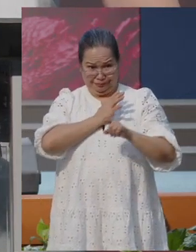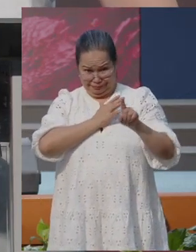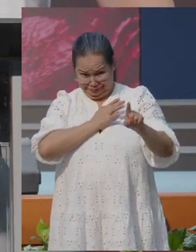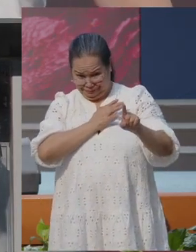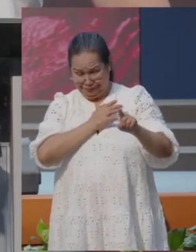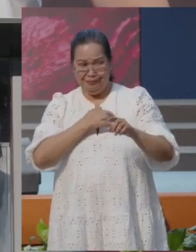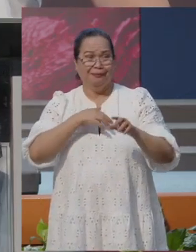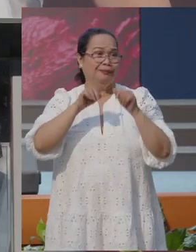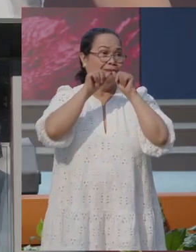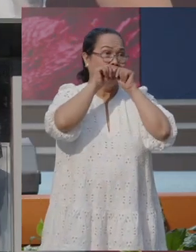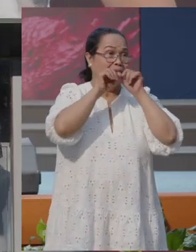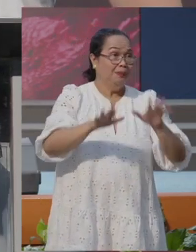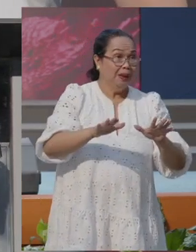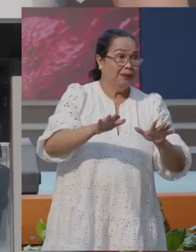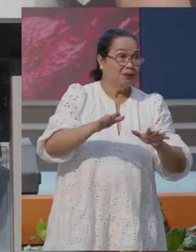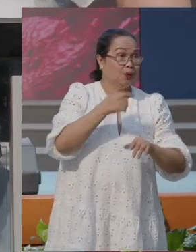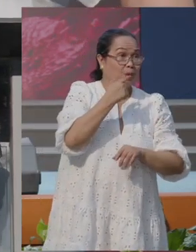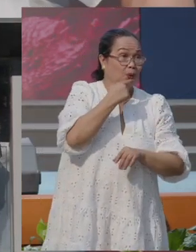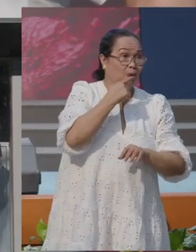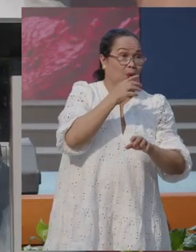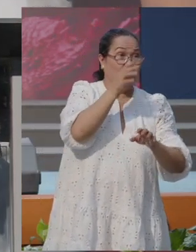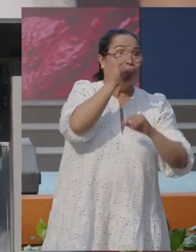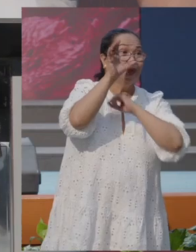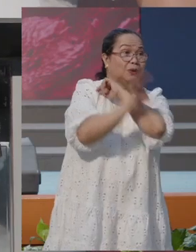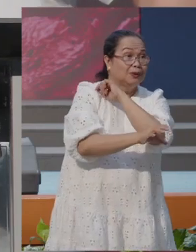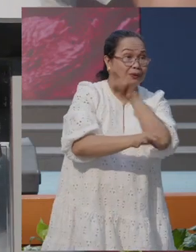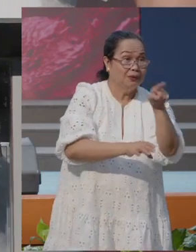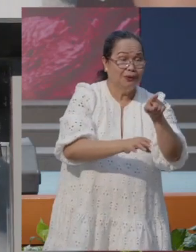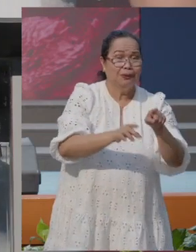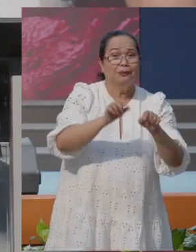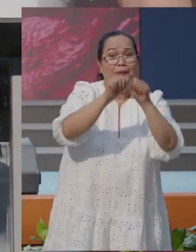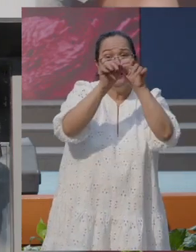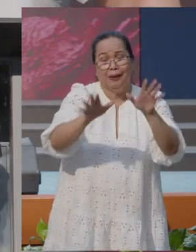Bless those who curse you.